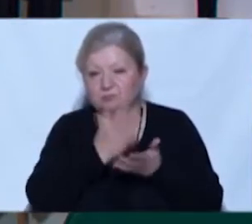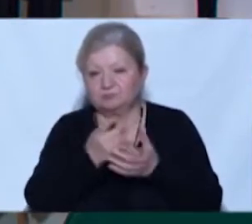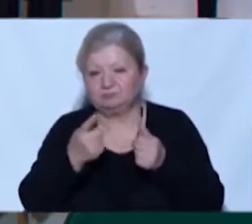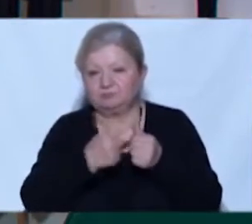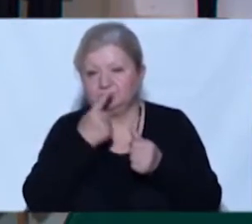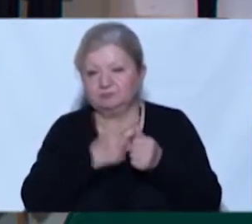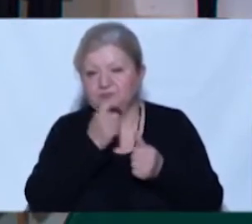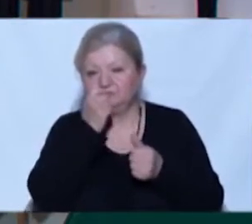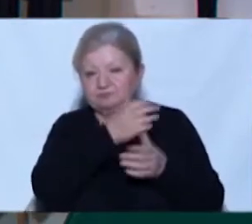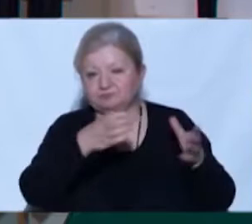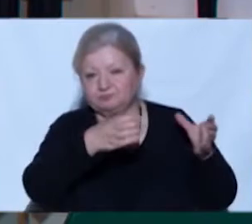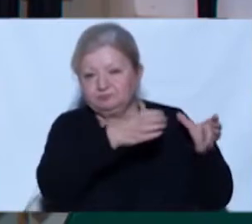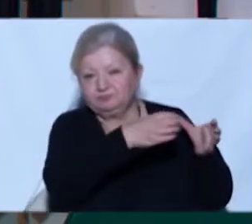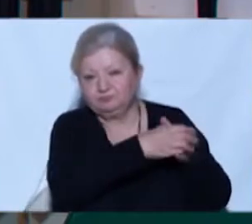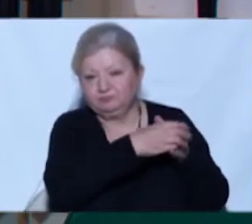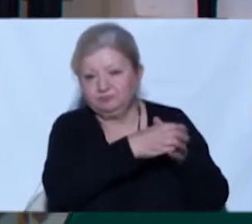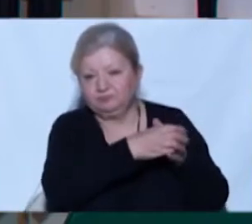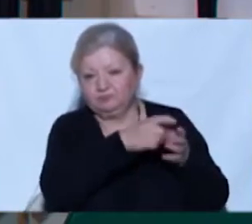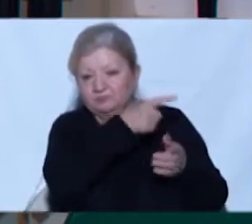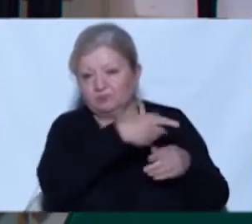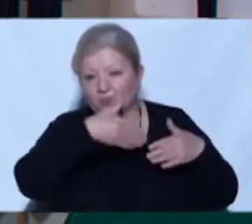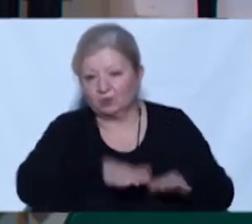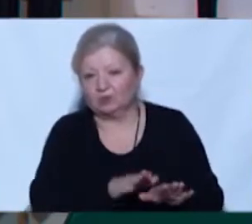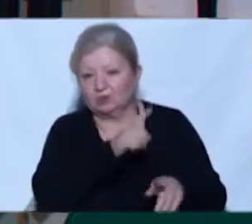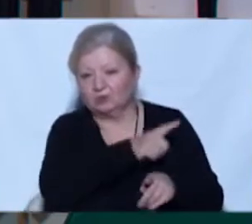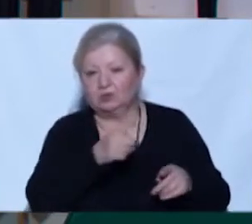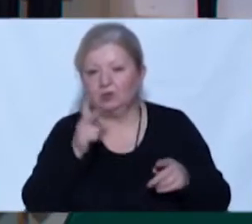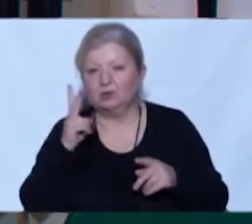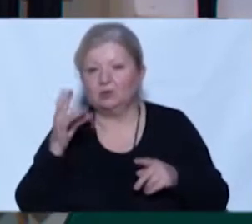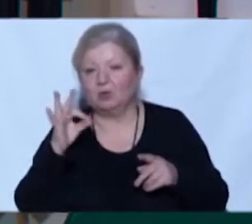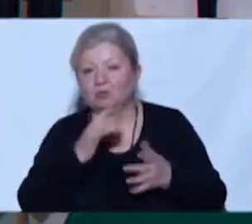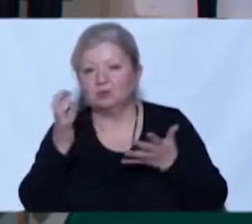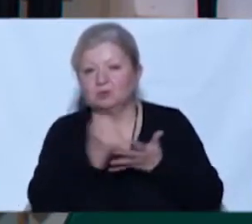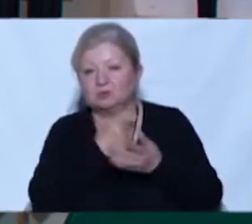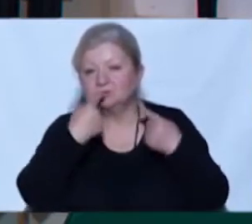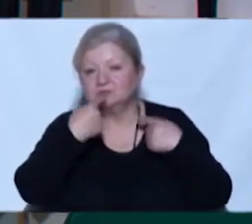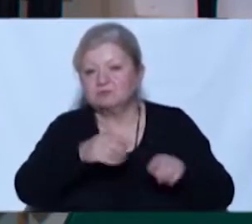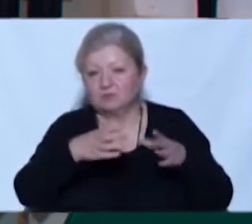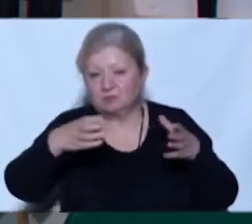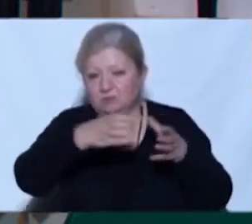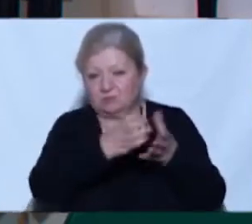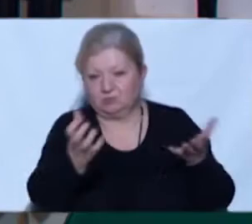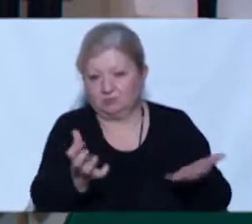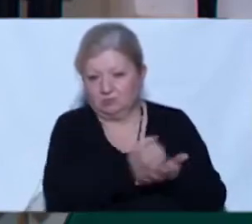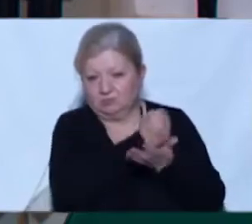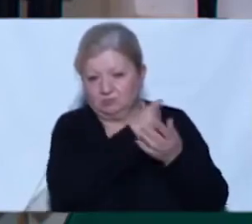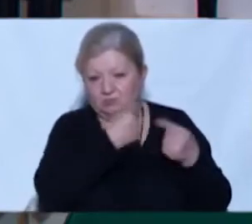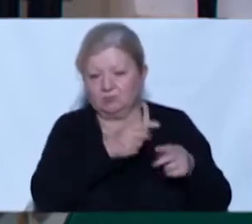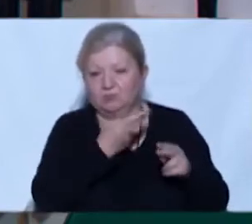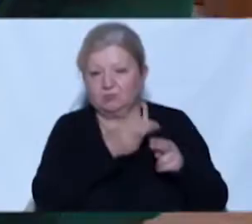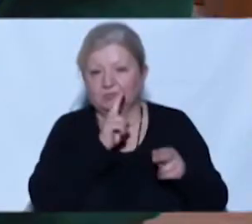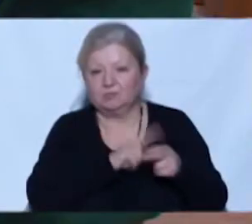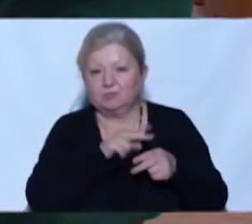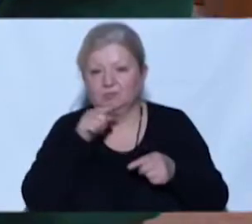ამ კონტინენტისათვის და დაემტკიცებინათ, რომ კოლუმბმა სხვა კონტინენტი აღმოაჩინა. სწორედ ამის გამო მისი